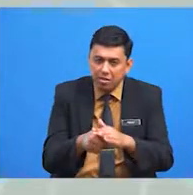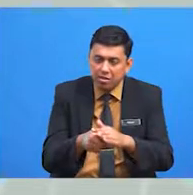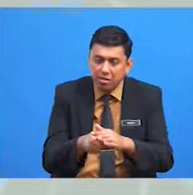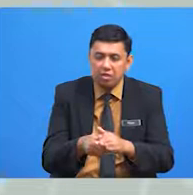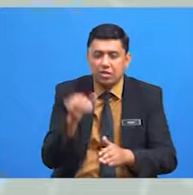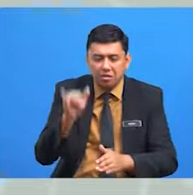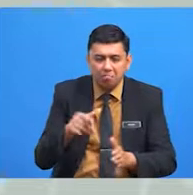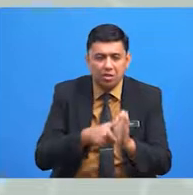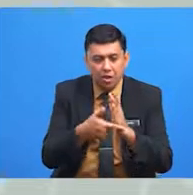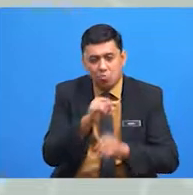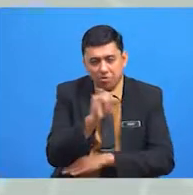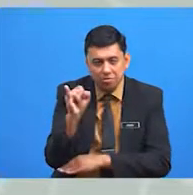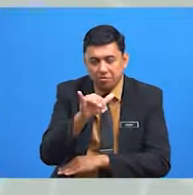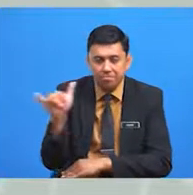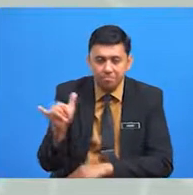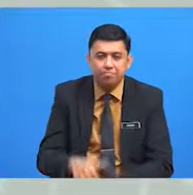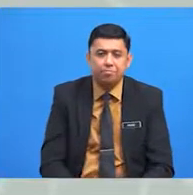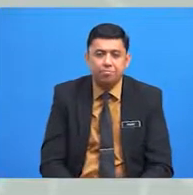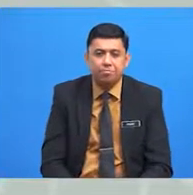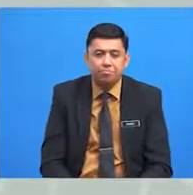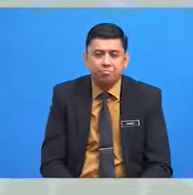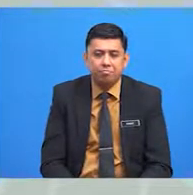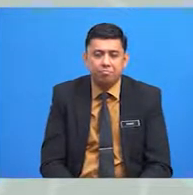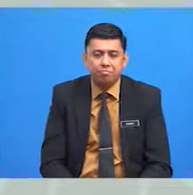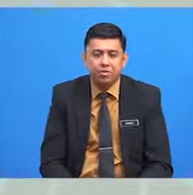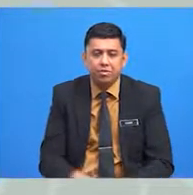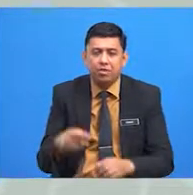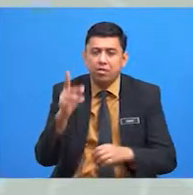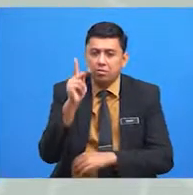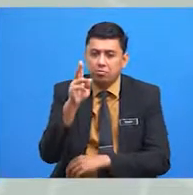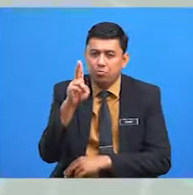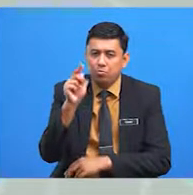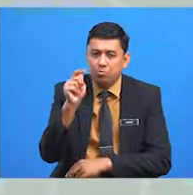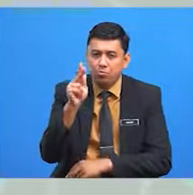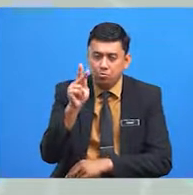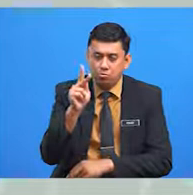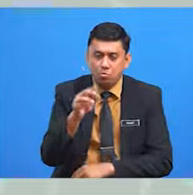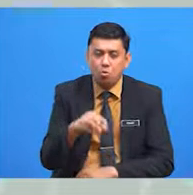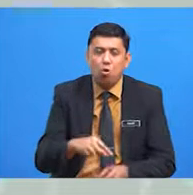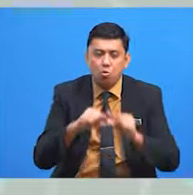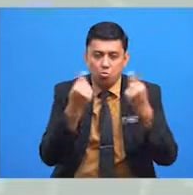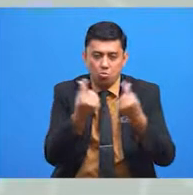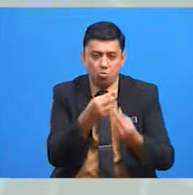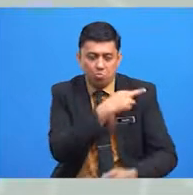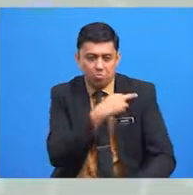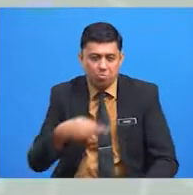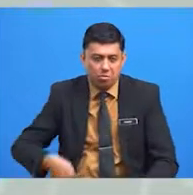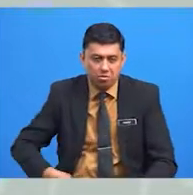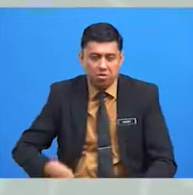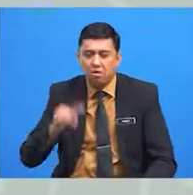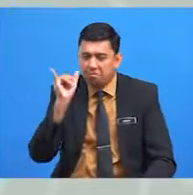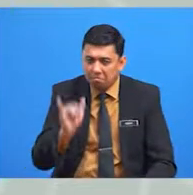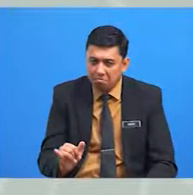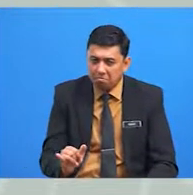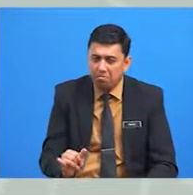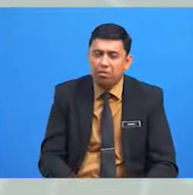dilaluinya. Sebagai contoh, beliau mengkritik golongan raja dan pembesar yang menindas golongan rakyat.